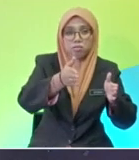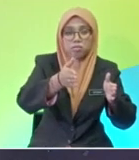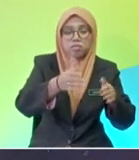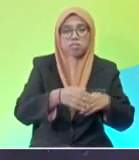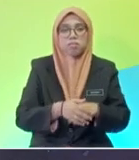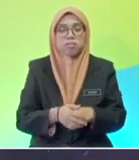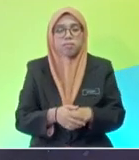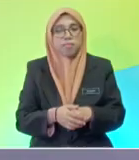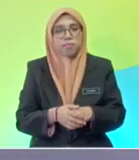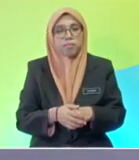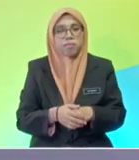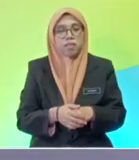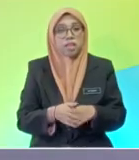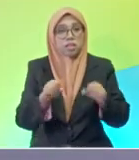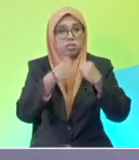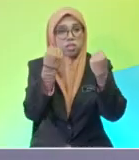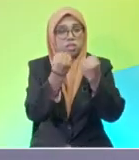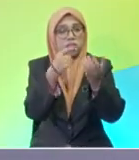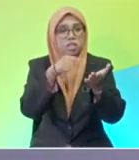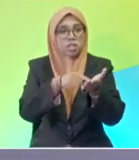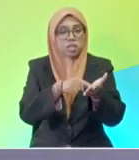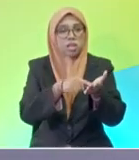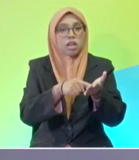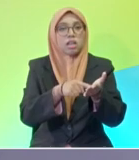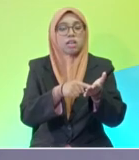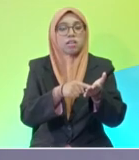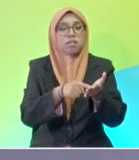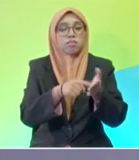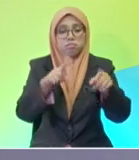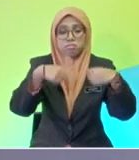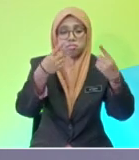kita nampak dalam perjalanan ke sekolah menurut